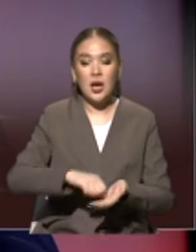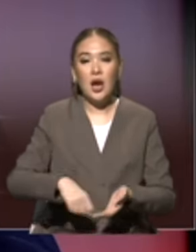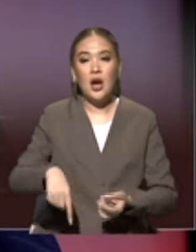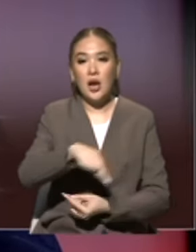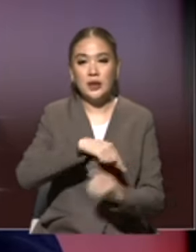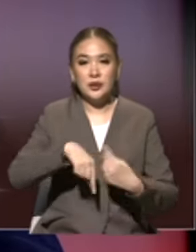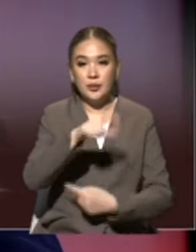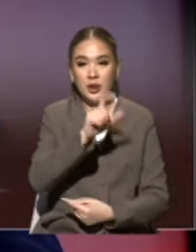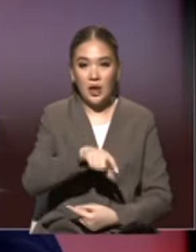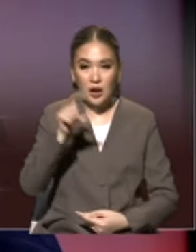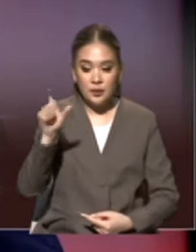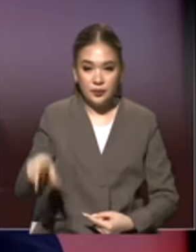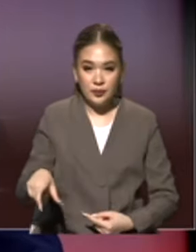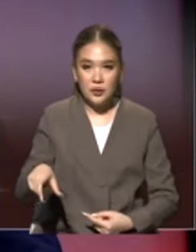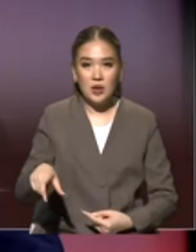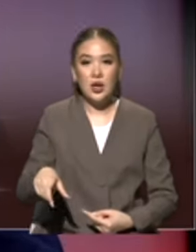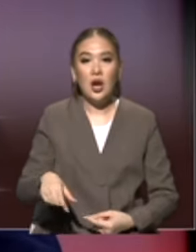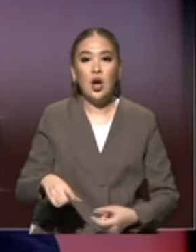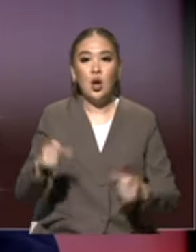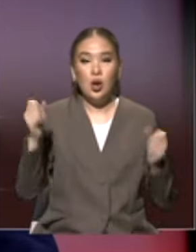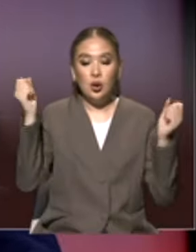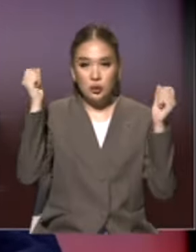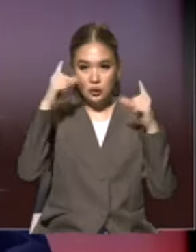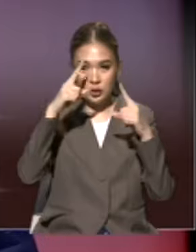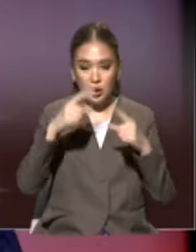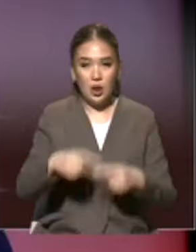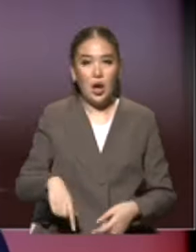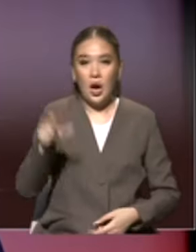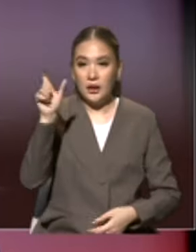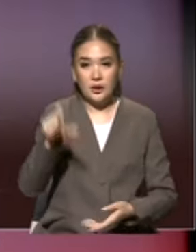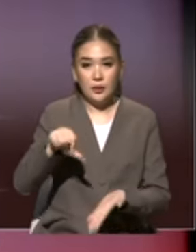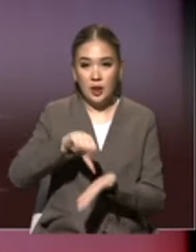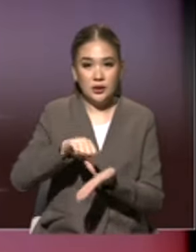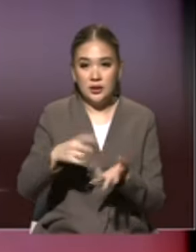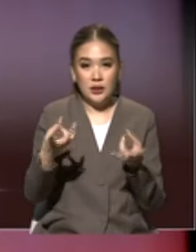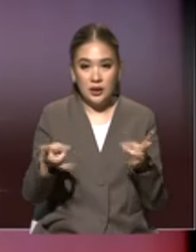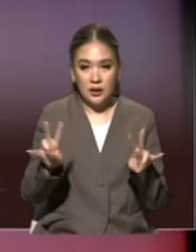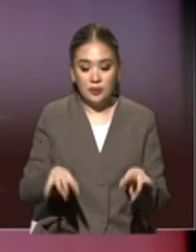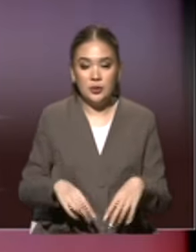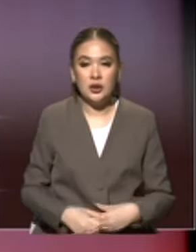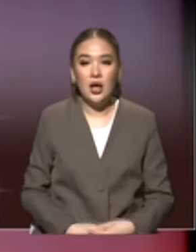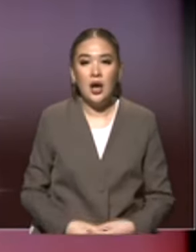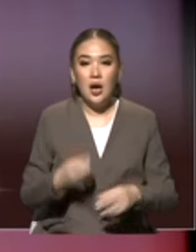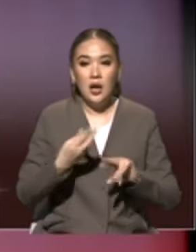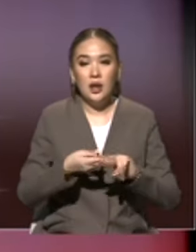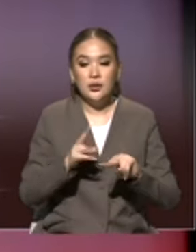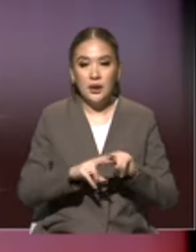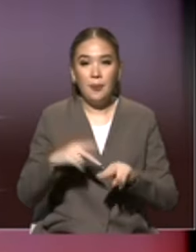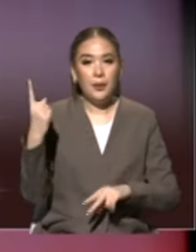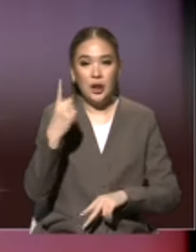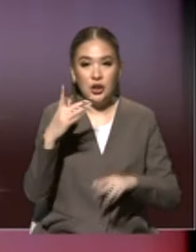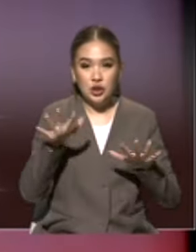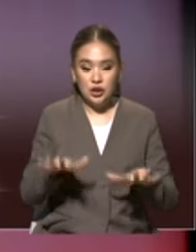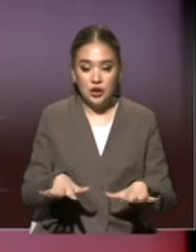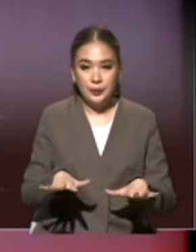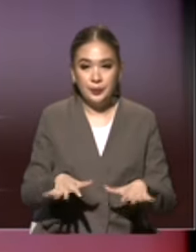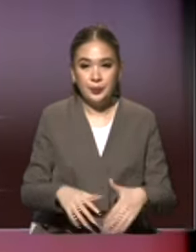кәсіпкерлерді, кәсіпорындарды солар анықтайды, адамның қатысын. Ол жерге жаңағы өзіңіз айтқандай бірінші ол